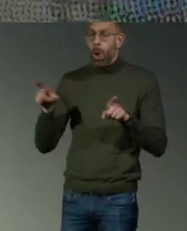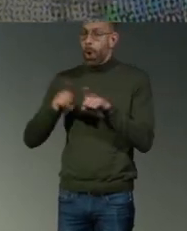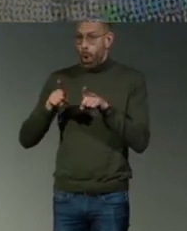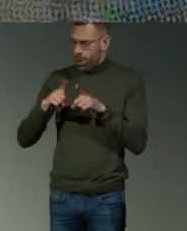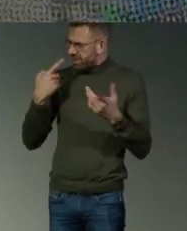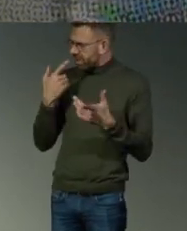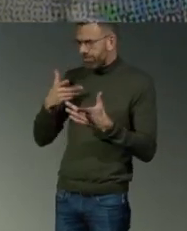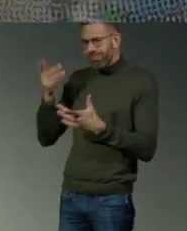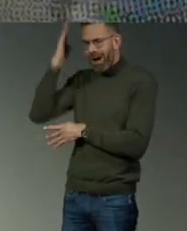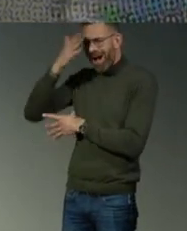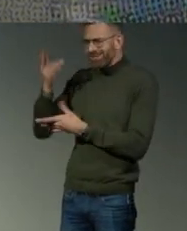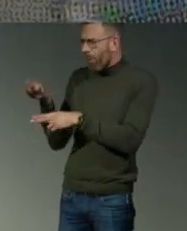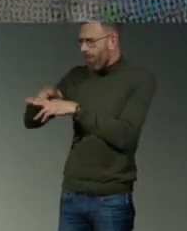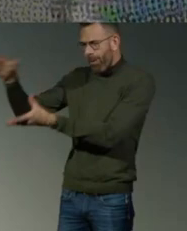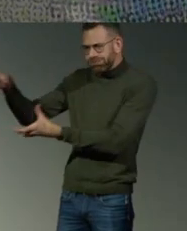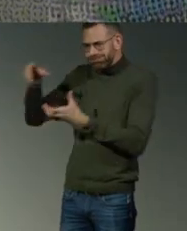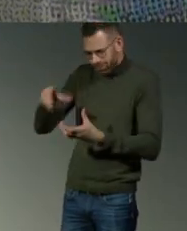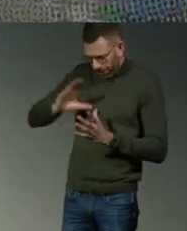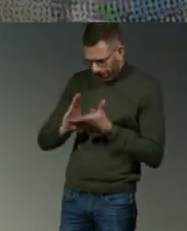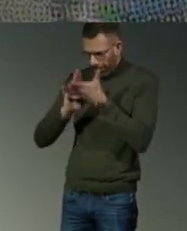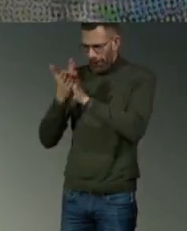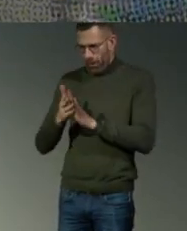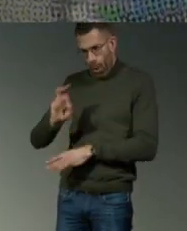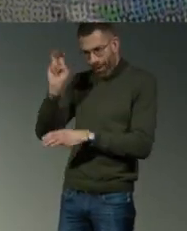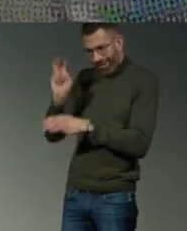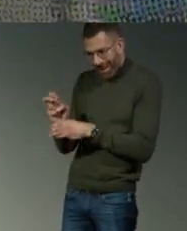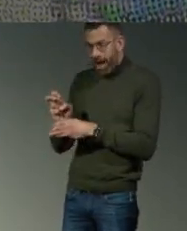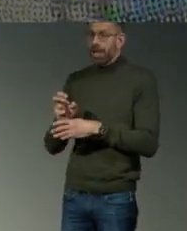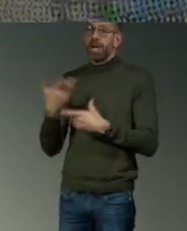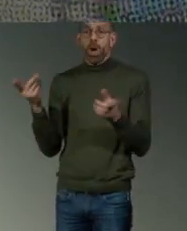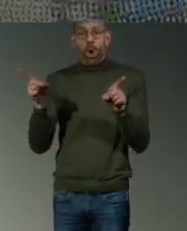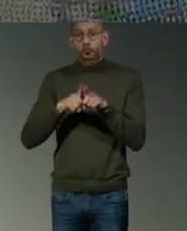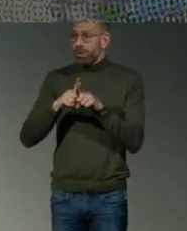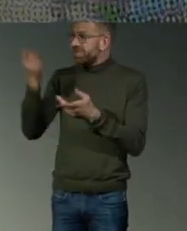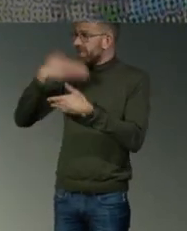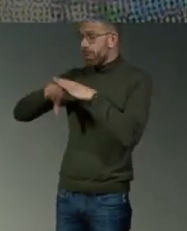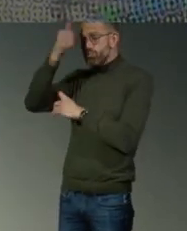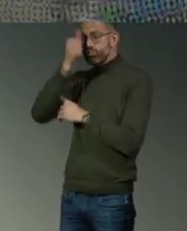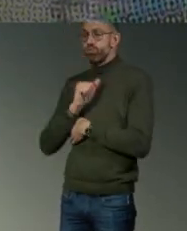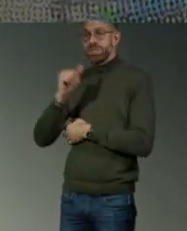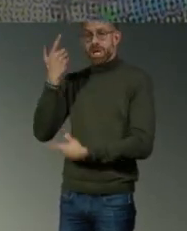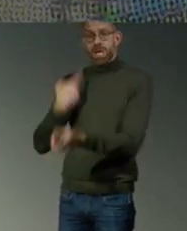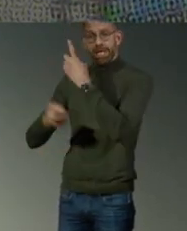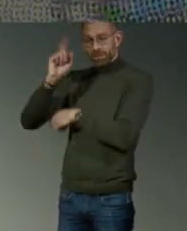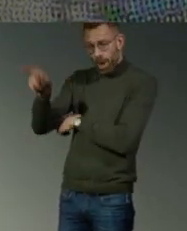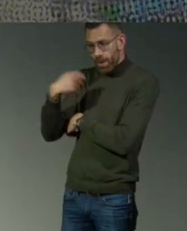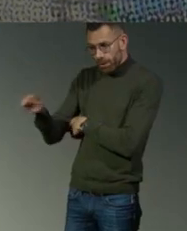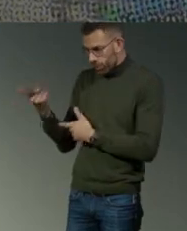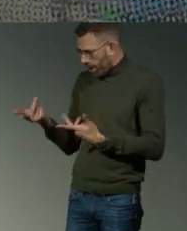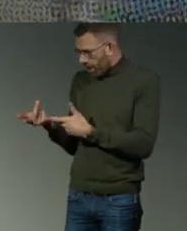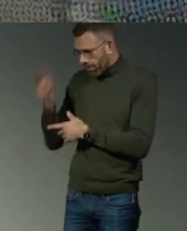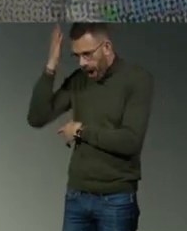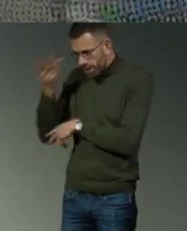taxidermie, sur aussi ce que nous faisons des cadavres d'animaux dans les musées d'histoire naturelle, et qui